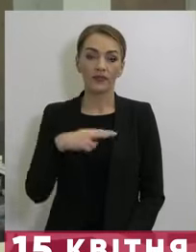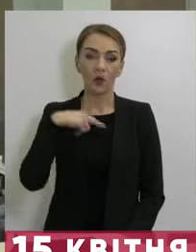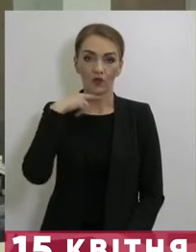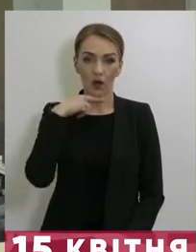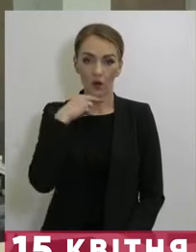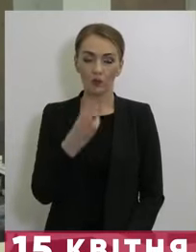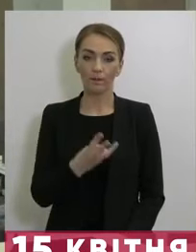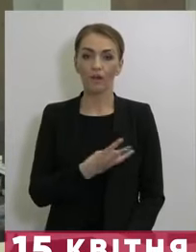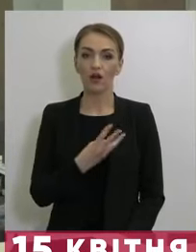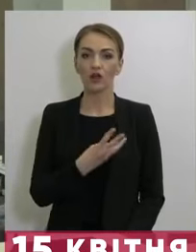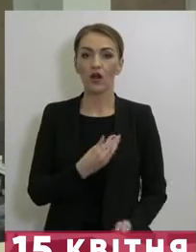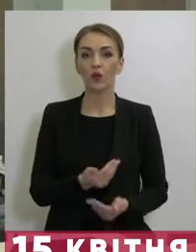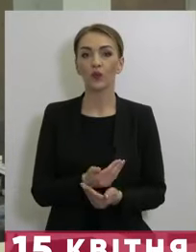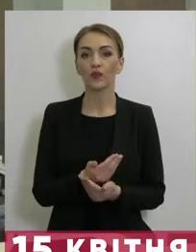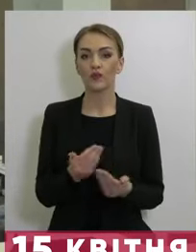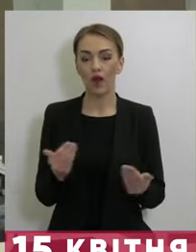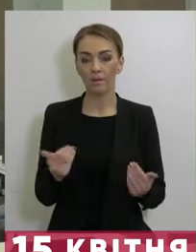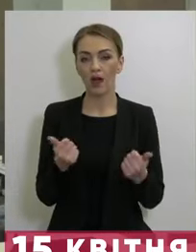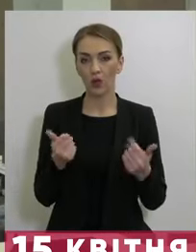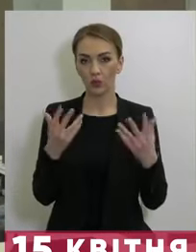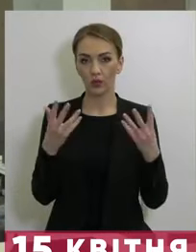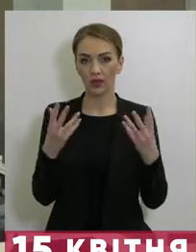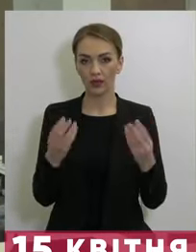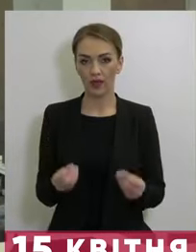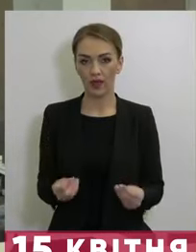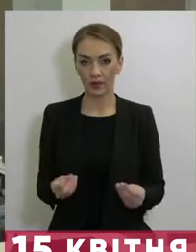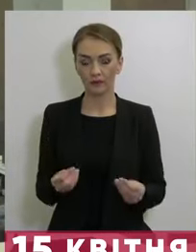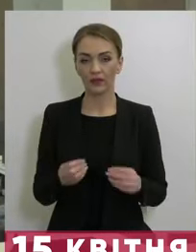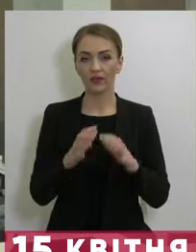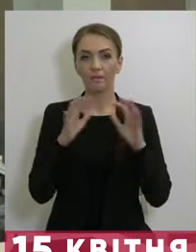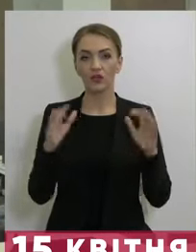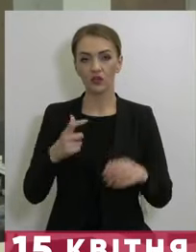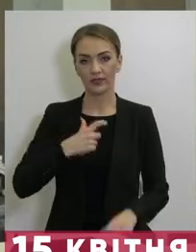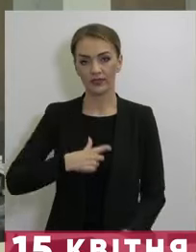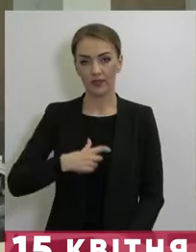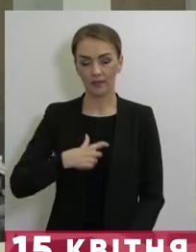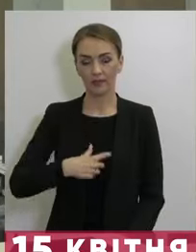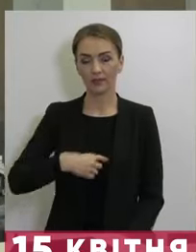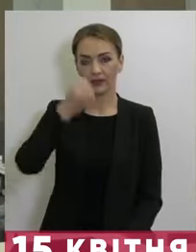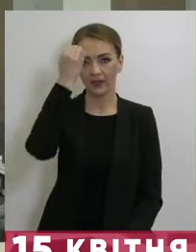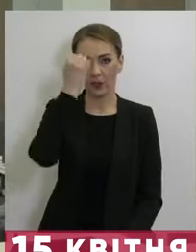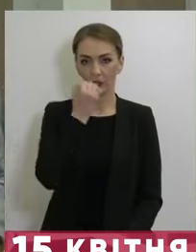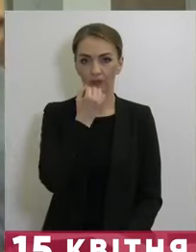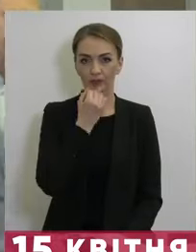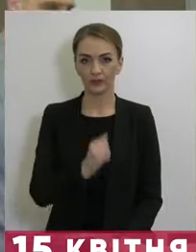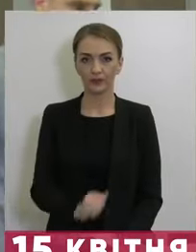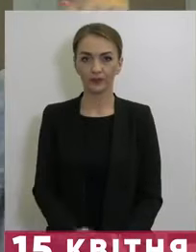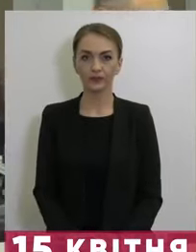Бажаю вам гарного дня. Бережіть себе. Дякую.